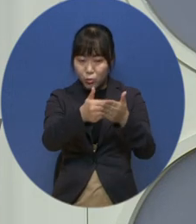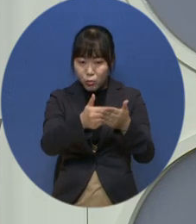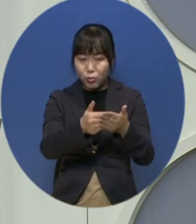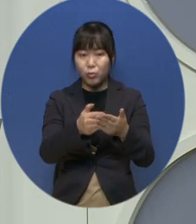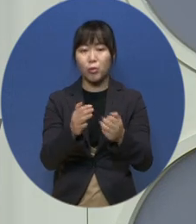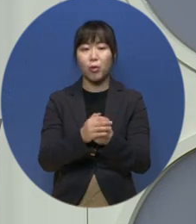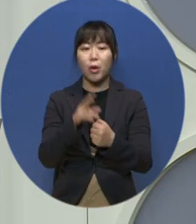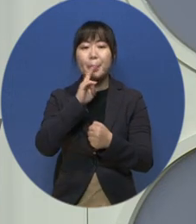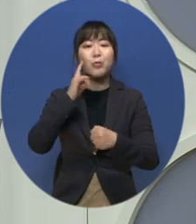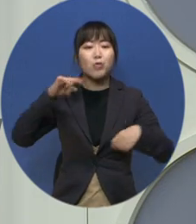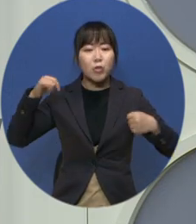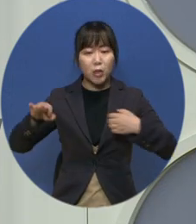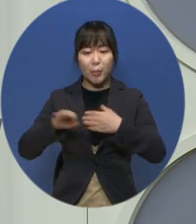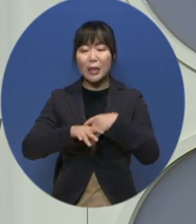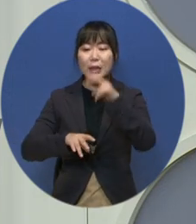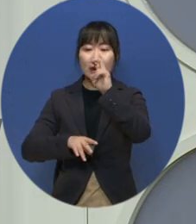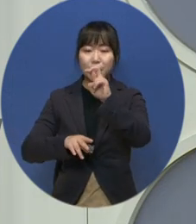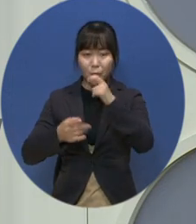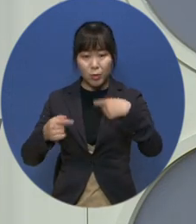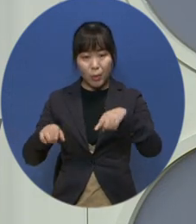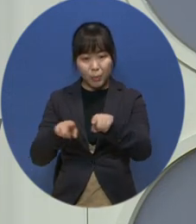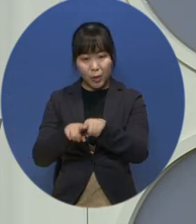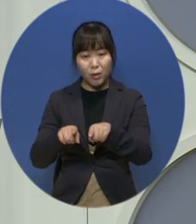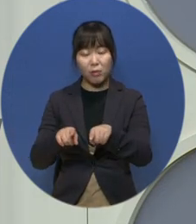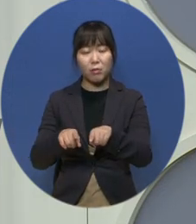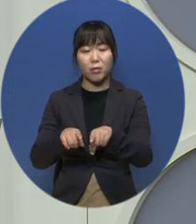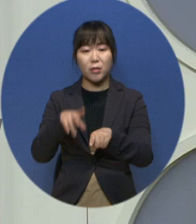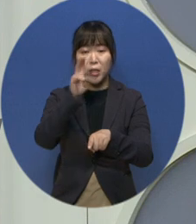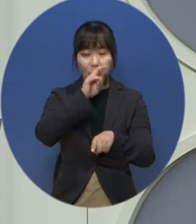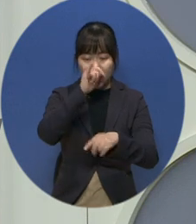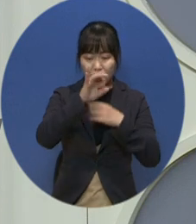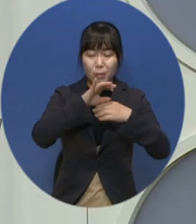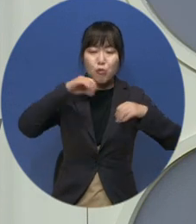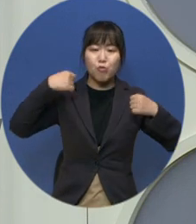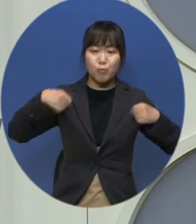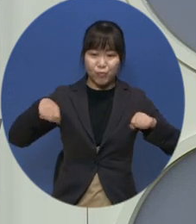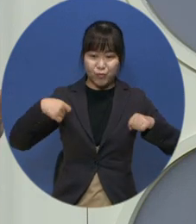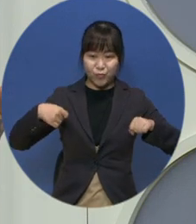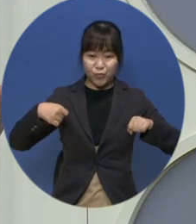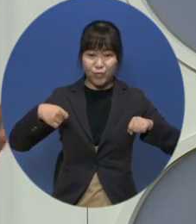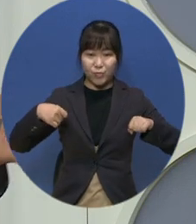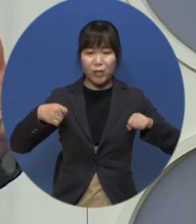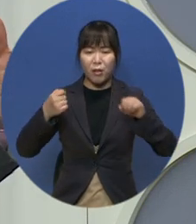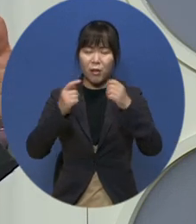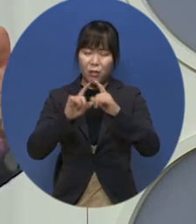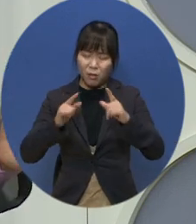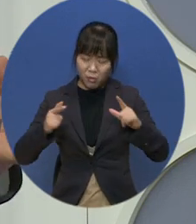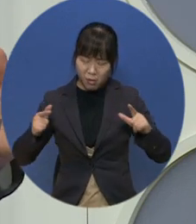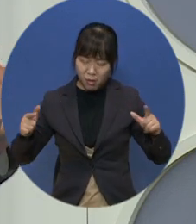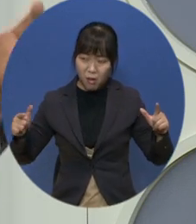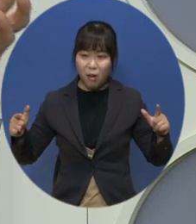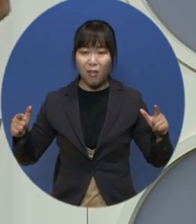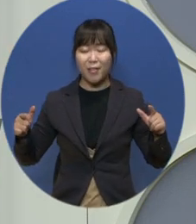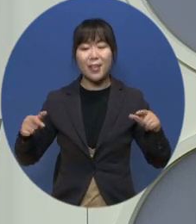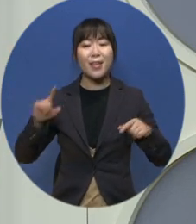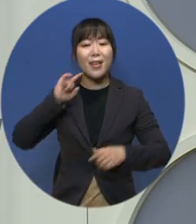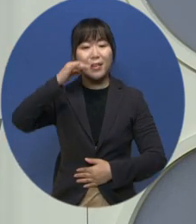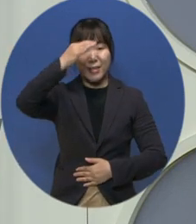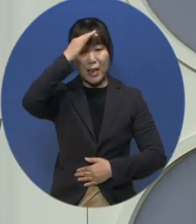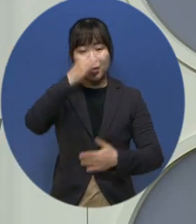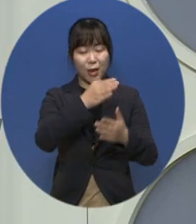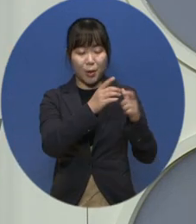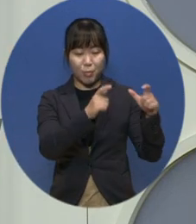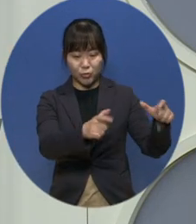그다음에 뮤지컬이면 음악이 있어야 되고 뭐 음악이 있으면 춤도 있어야 되고 그러니까 다양한 예술의